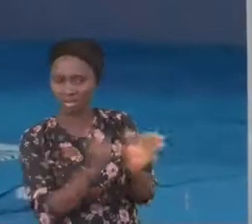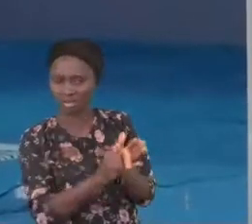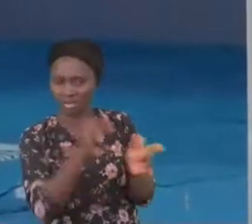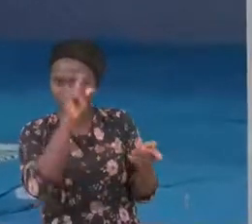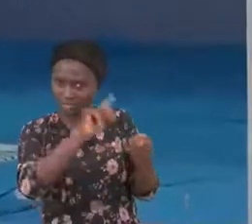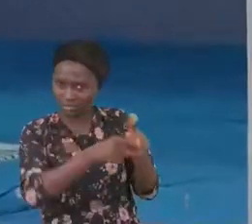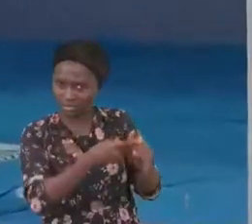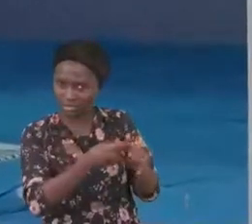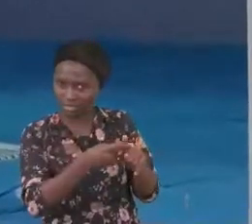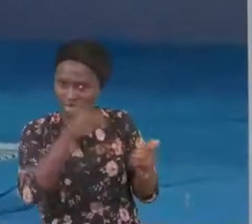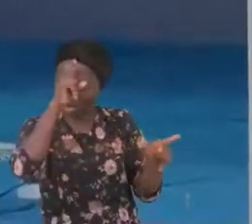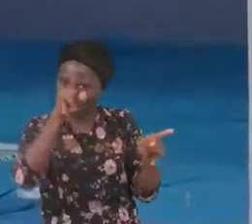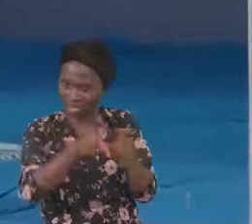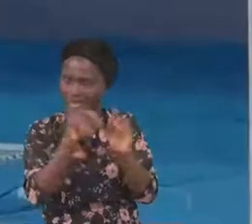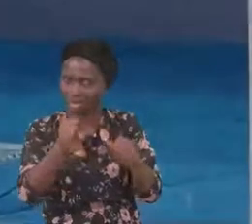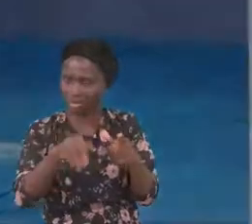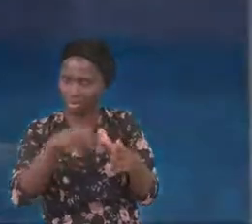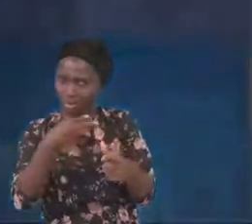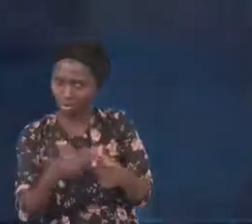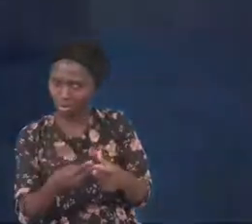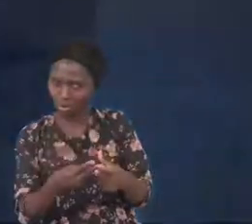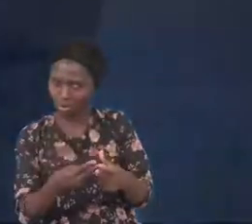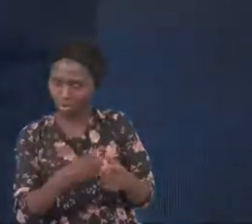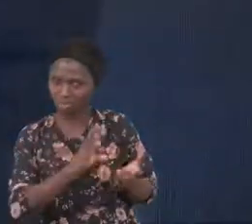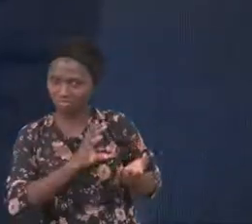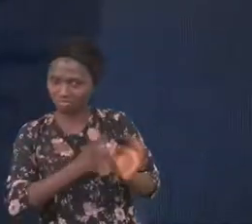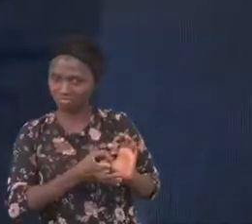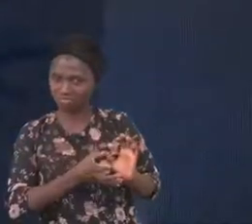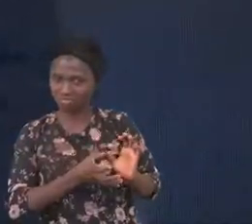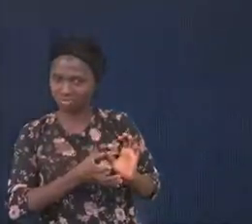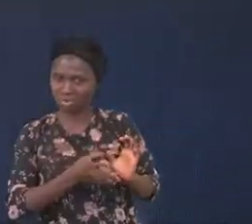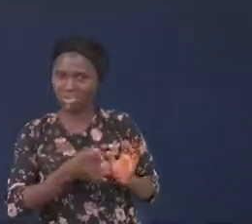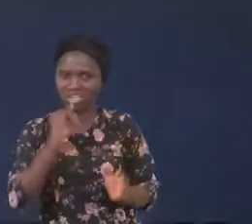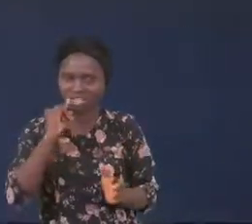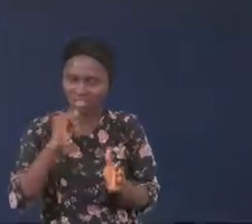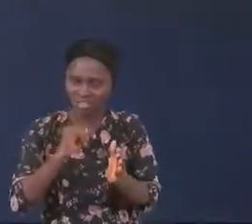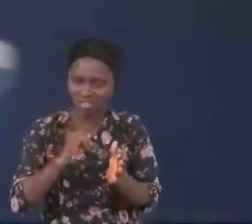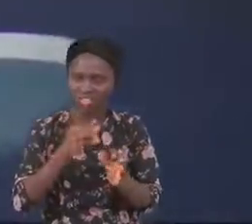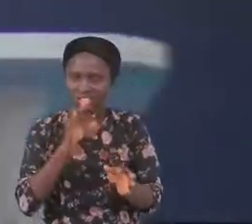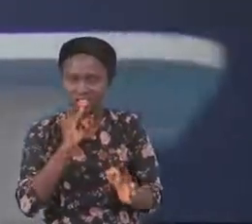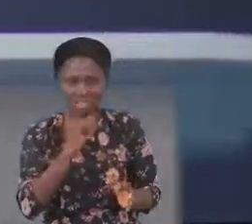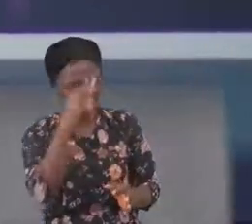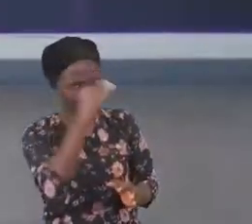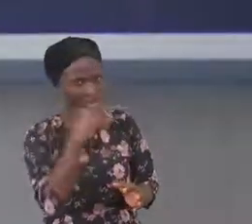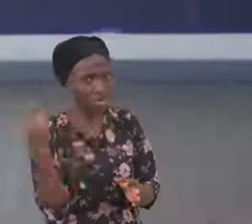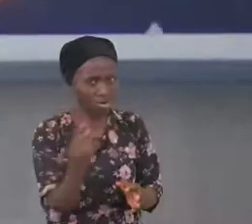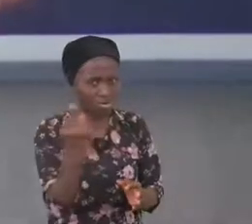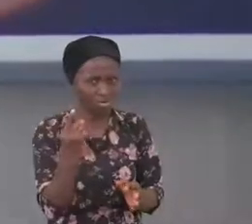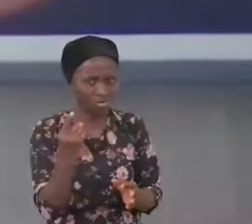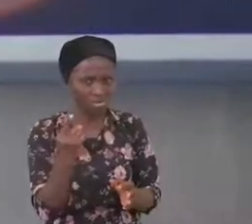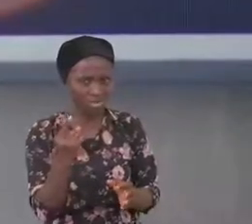acceptable ou agressif? Quelqu'un qui argumente. Il veut toujours te rabaisser. Agressif. Est-ce